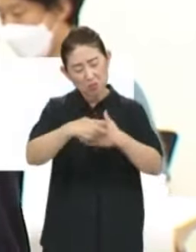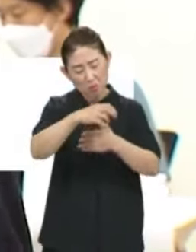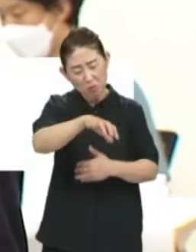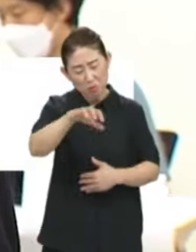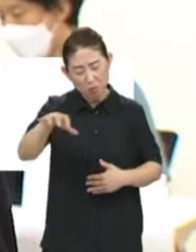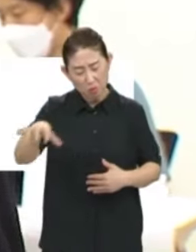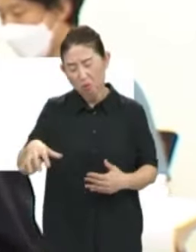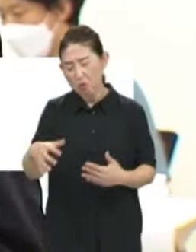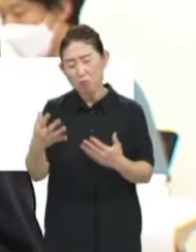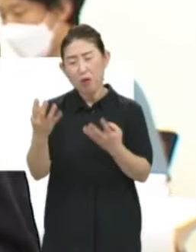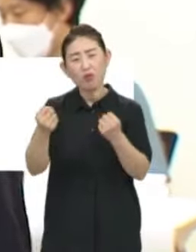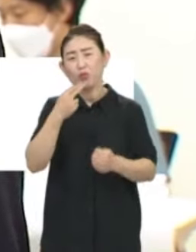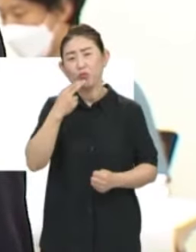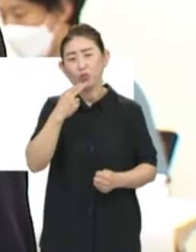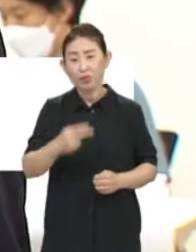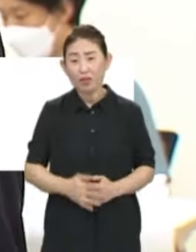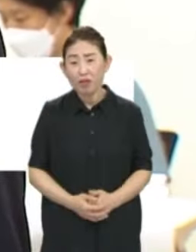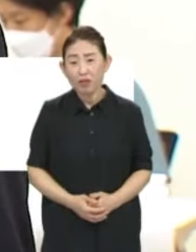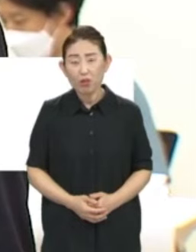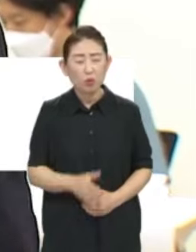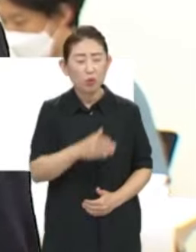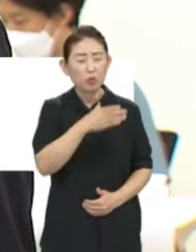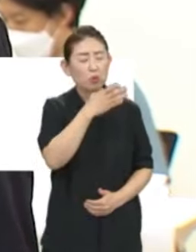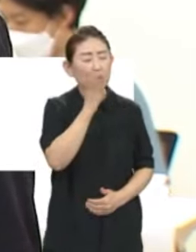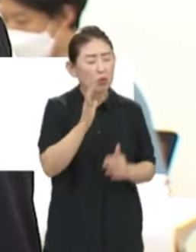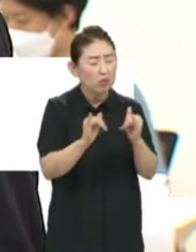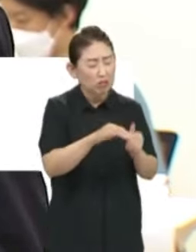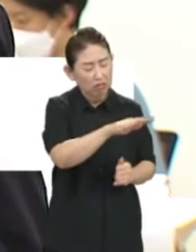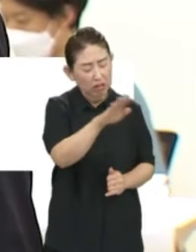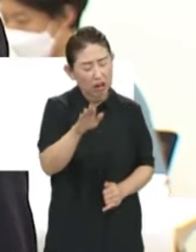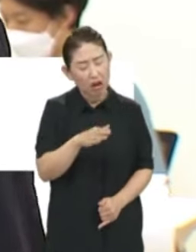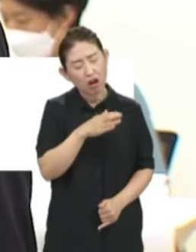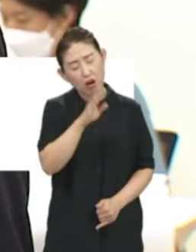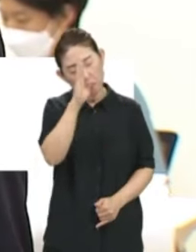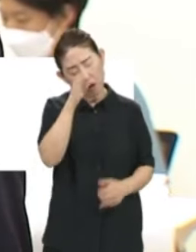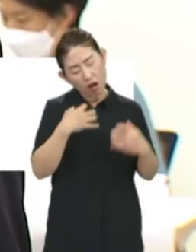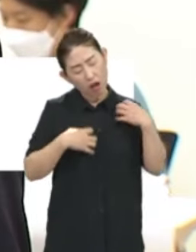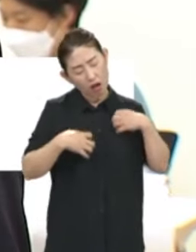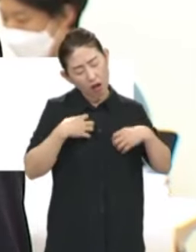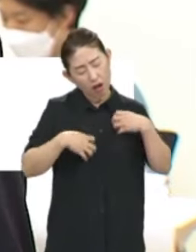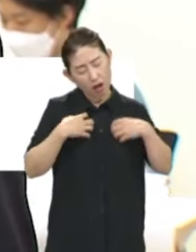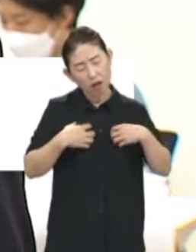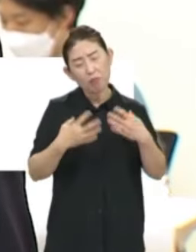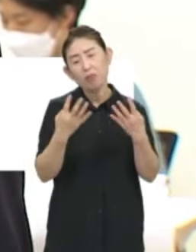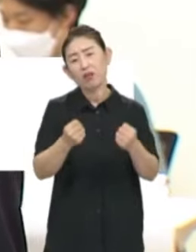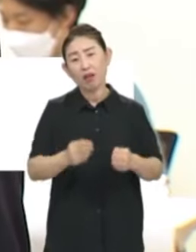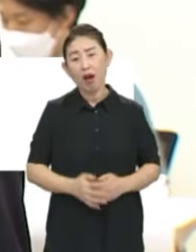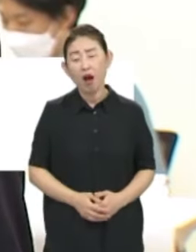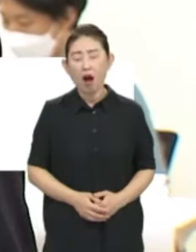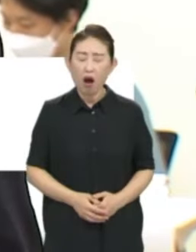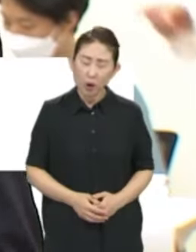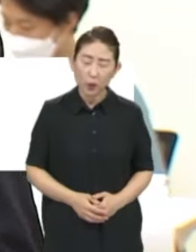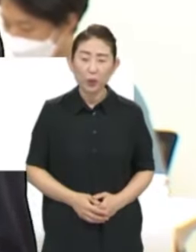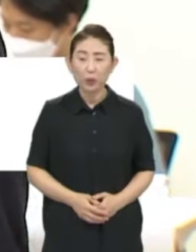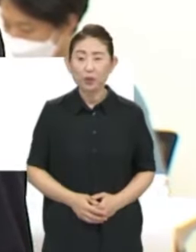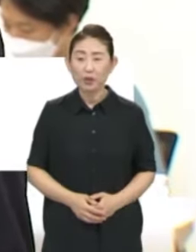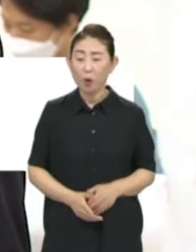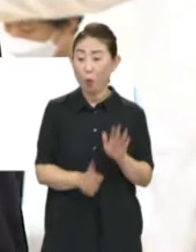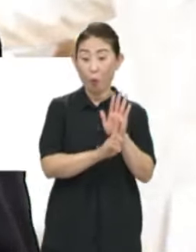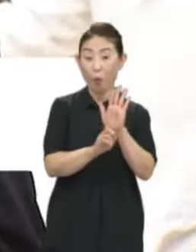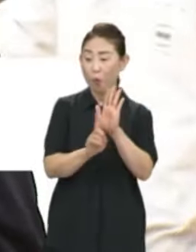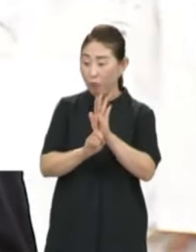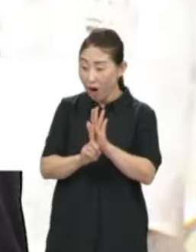취약해서. 그래도 시골에 우리가 또 어르신들이 고령화가 되다 보니까 안 아픈 데가 없어요. 그래서 이거를 한다고 홍보를